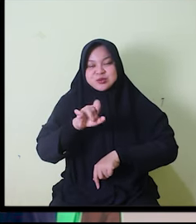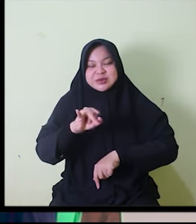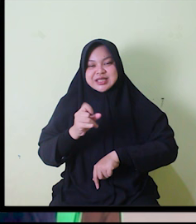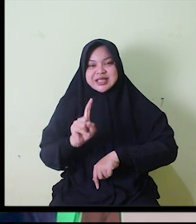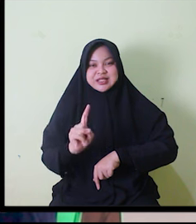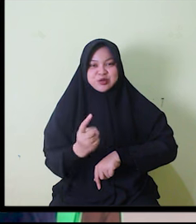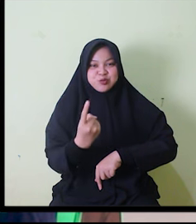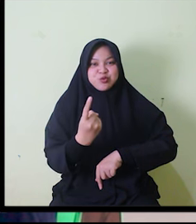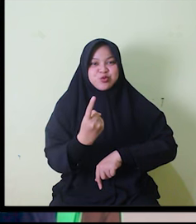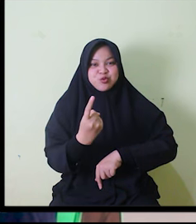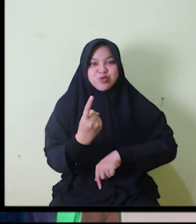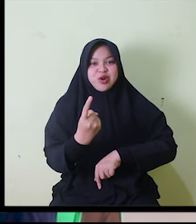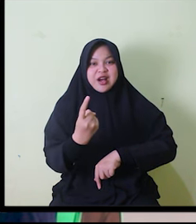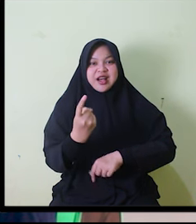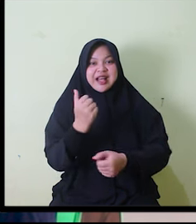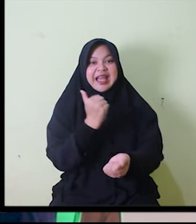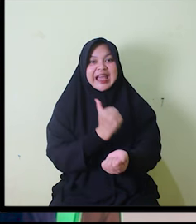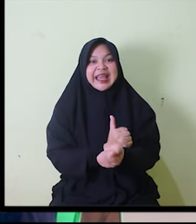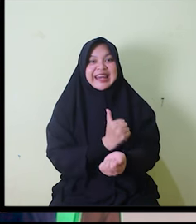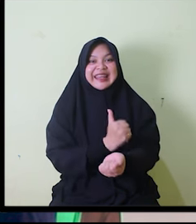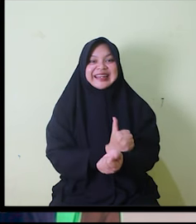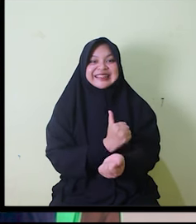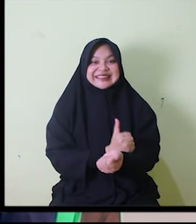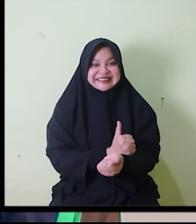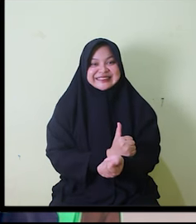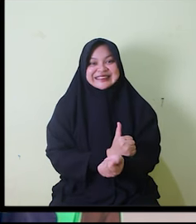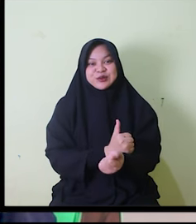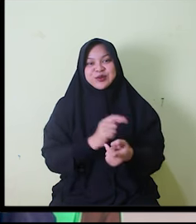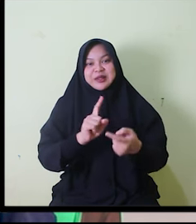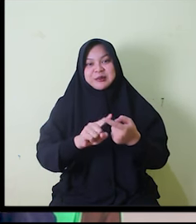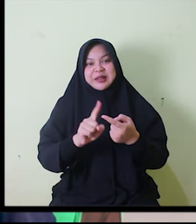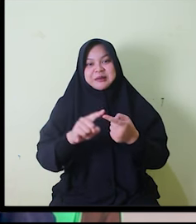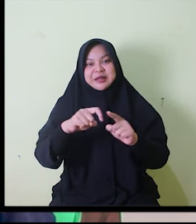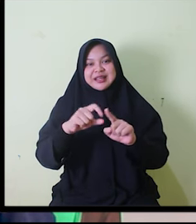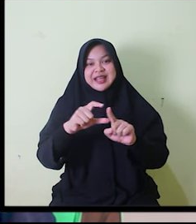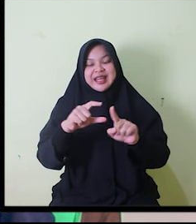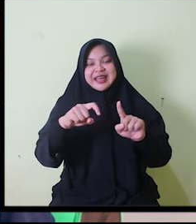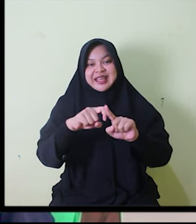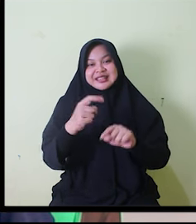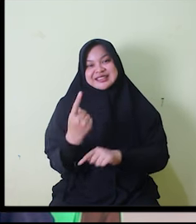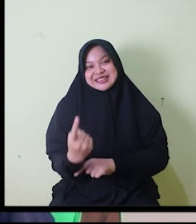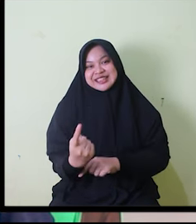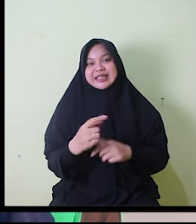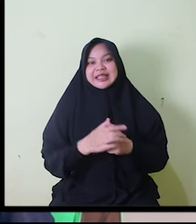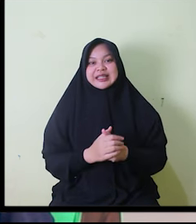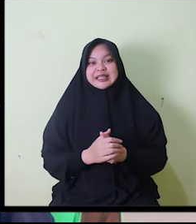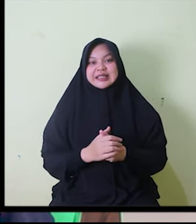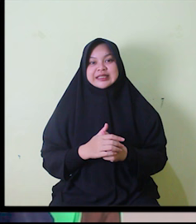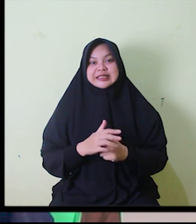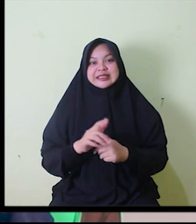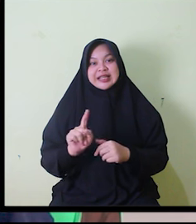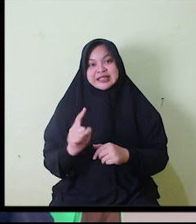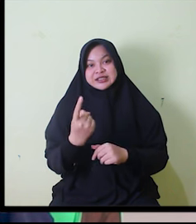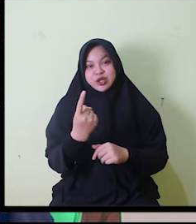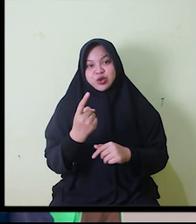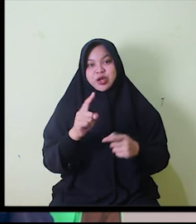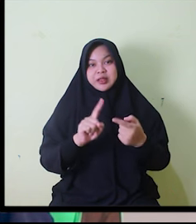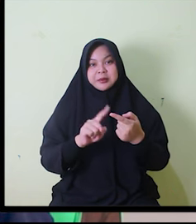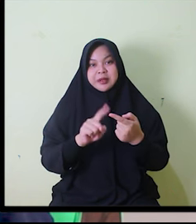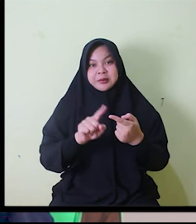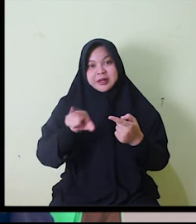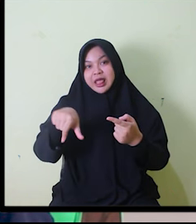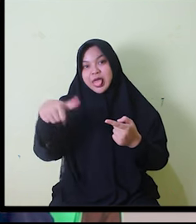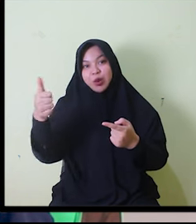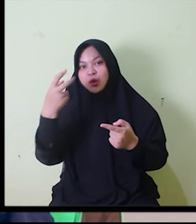energi bagi teman-teman KDK salah satunya Mbak kalau misalkan kita lihat di luar sana ya ee